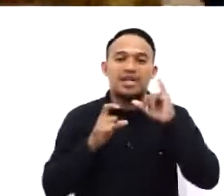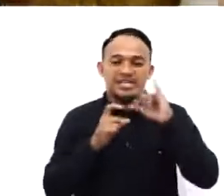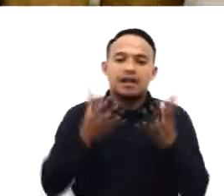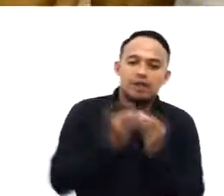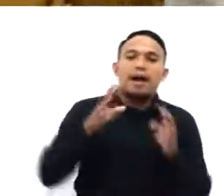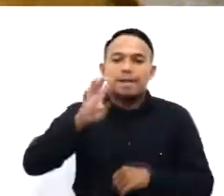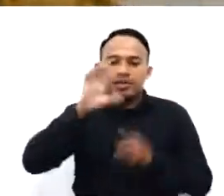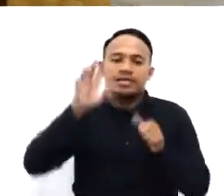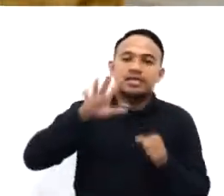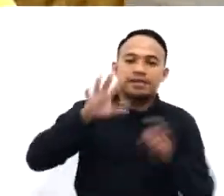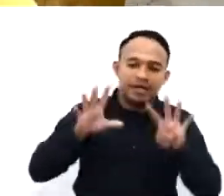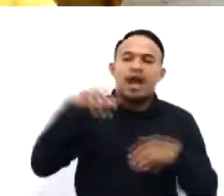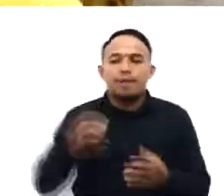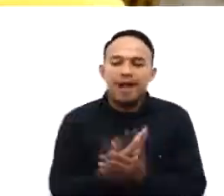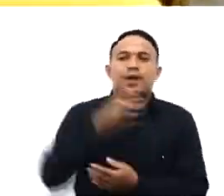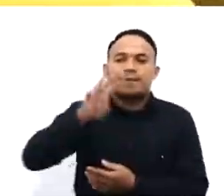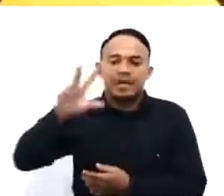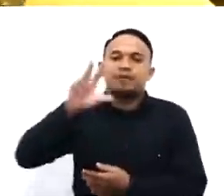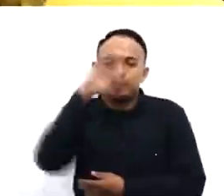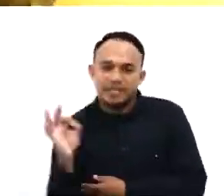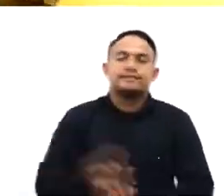406.359 atau baru